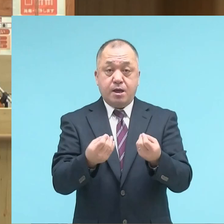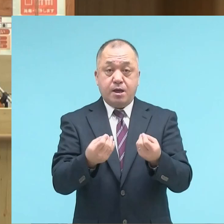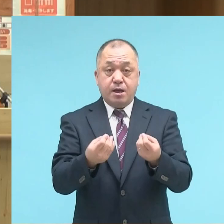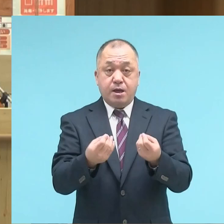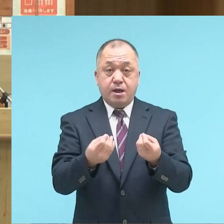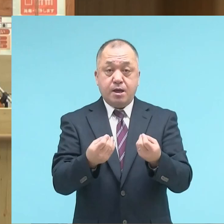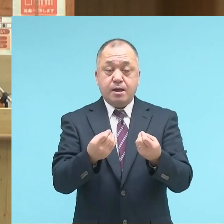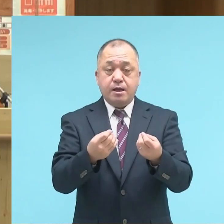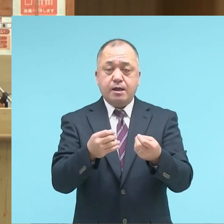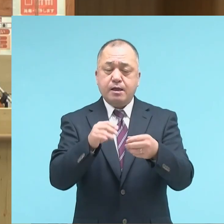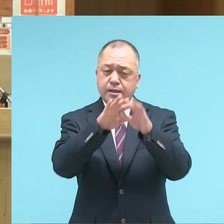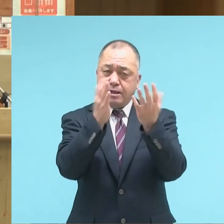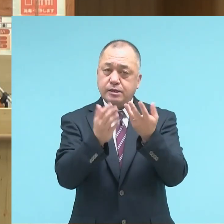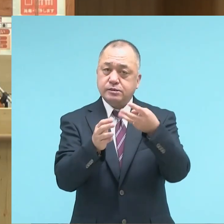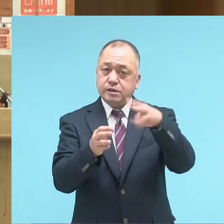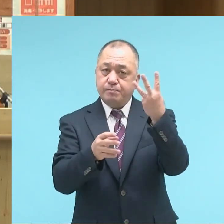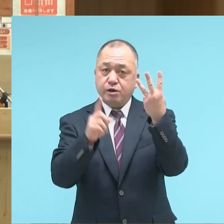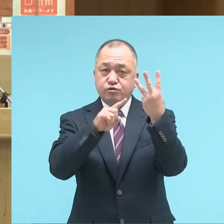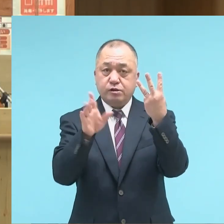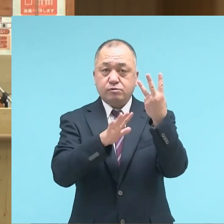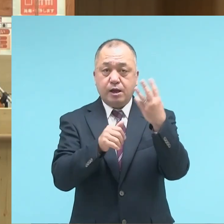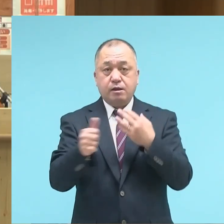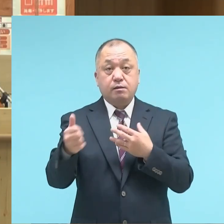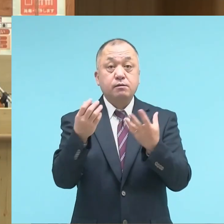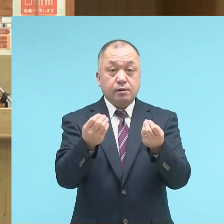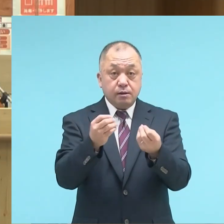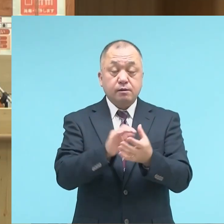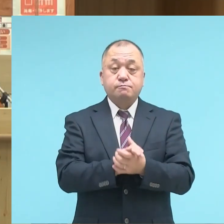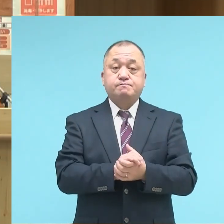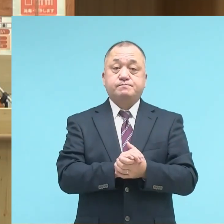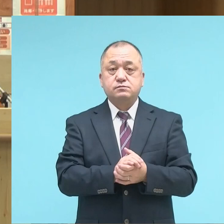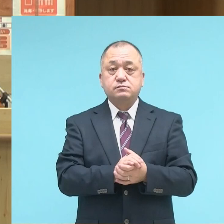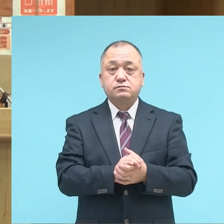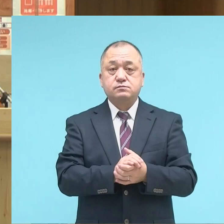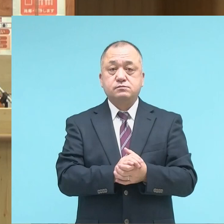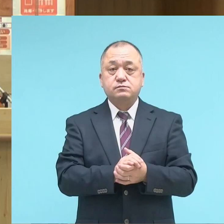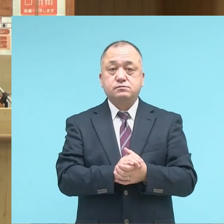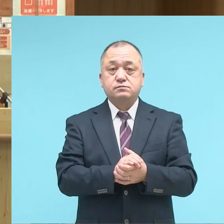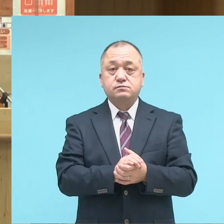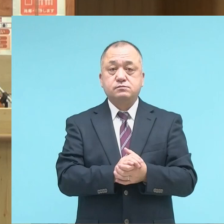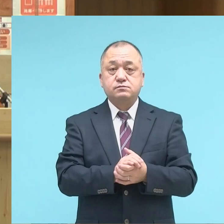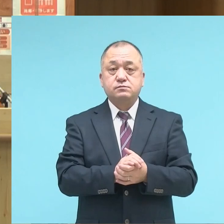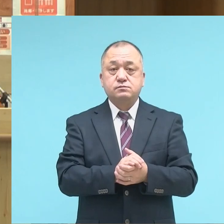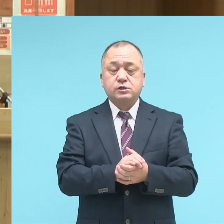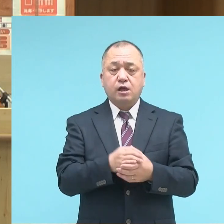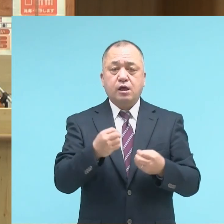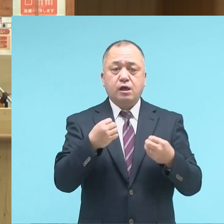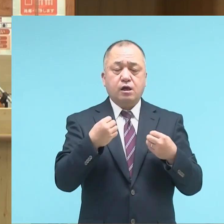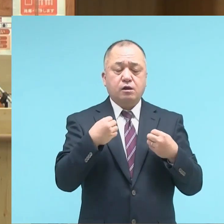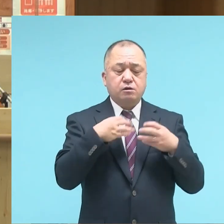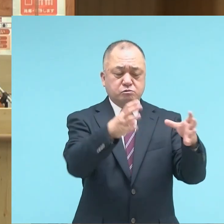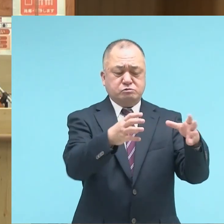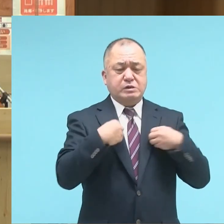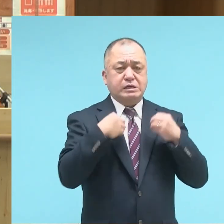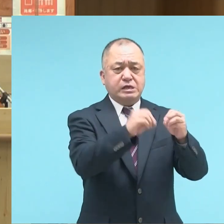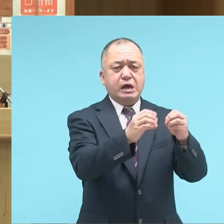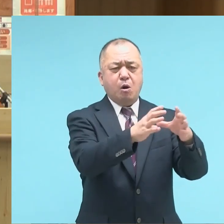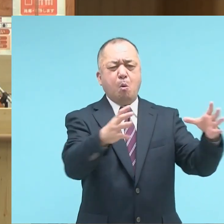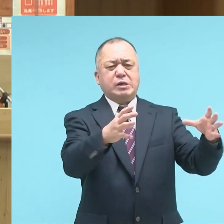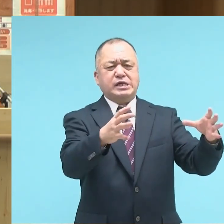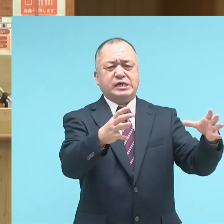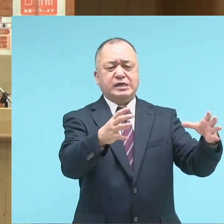300弱の方、ご協力いただいてやってきましたけれども、その中でも、やはり非常にクラスターが大きい、また